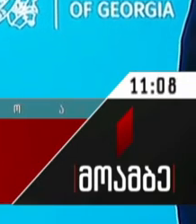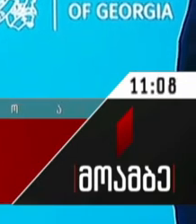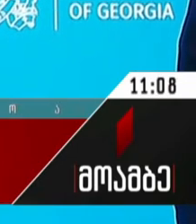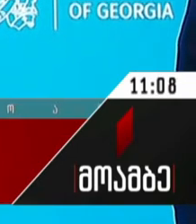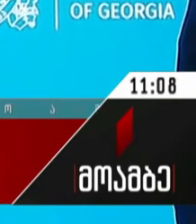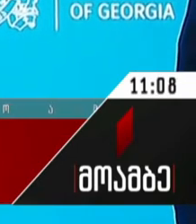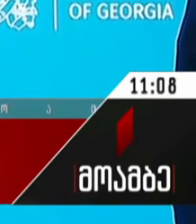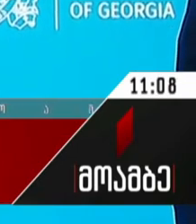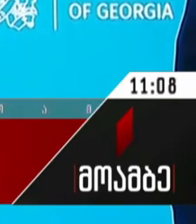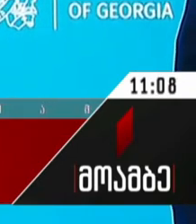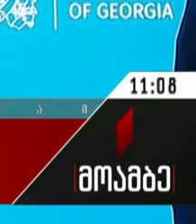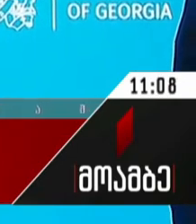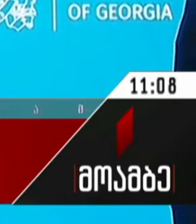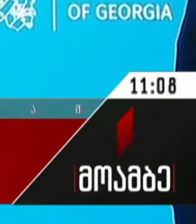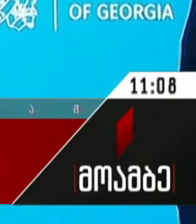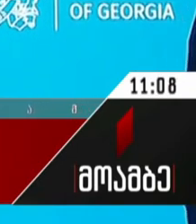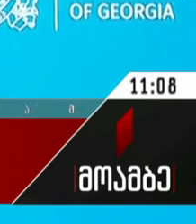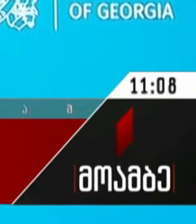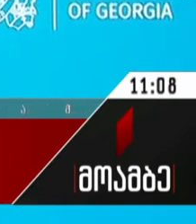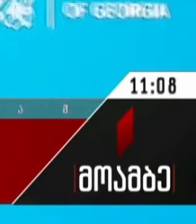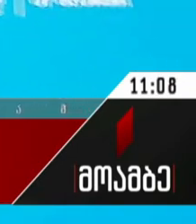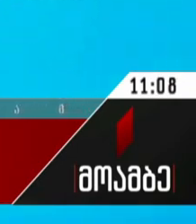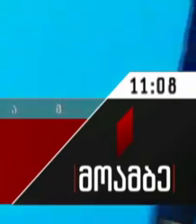პროფესიულ ცხოვრებაში. დიდი მადლობა ყველას.